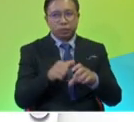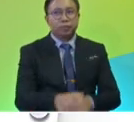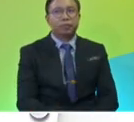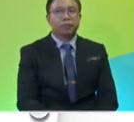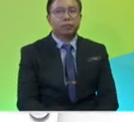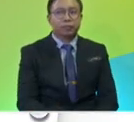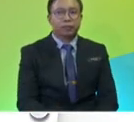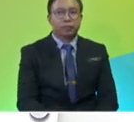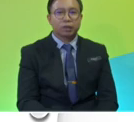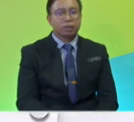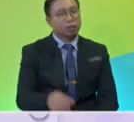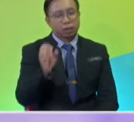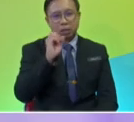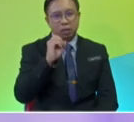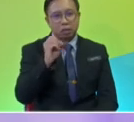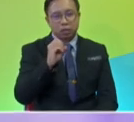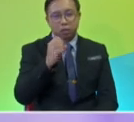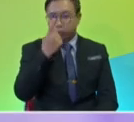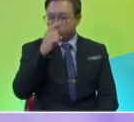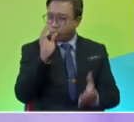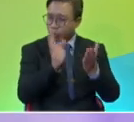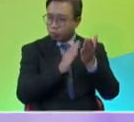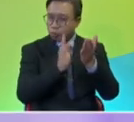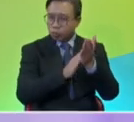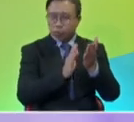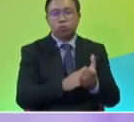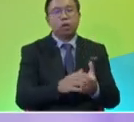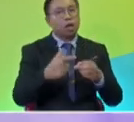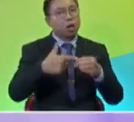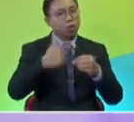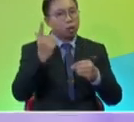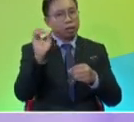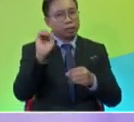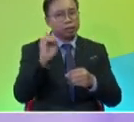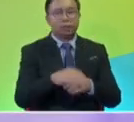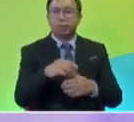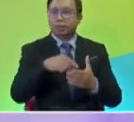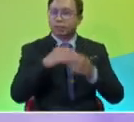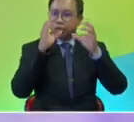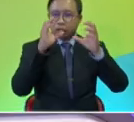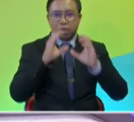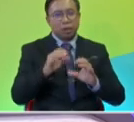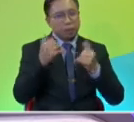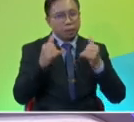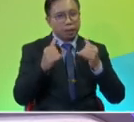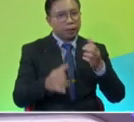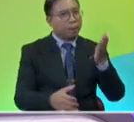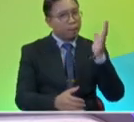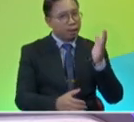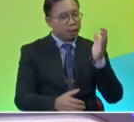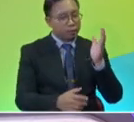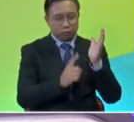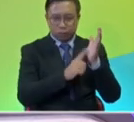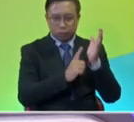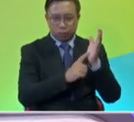yang dia tak tak ada yang bahagian luar nilah jadi yang ni cara kita nak mainkan okey kita pegang pada satu